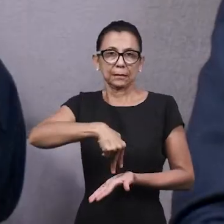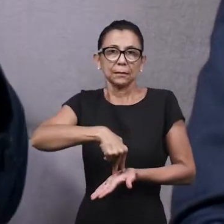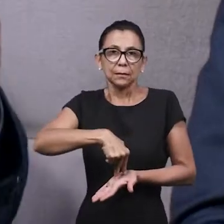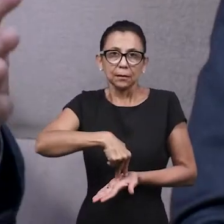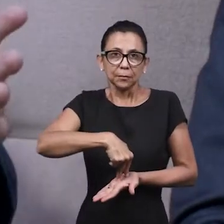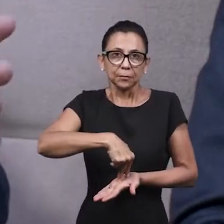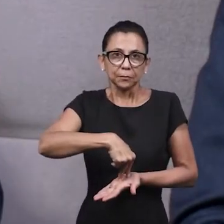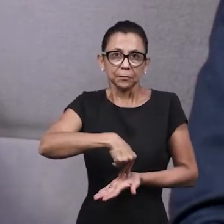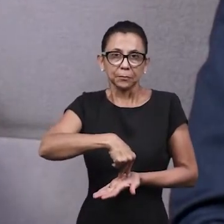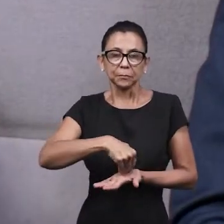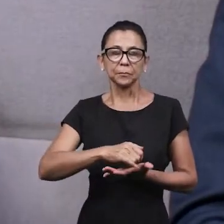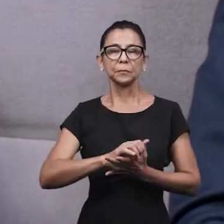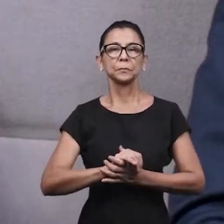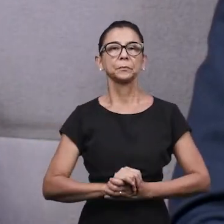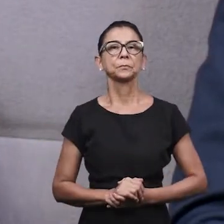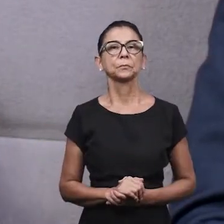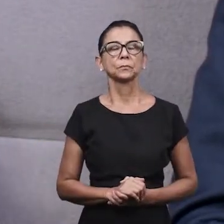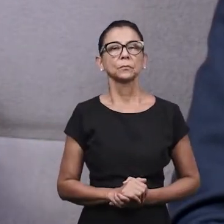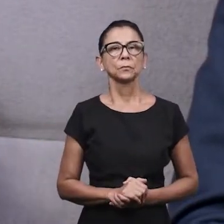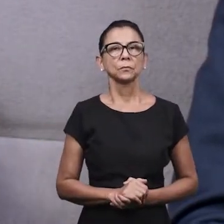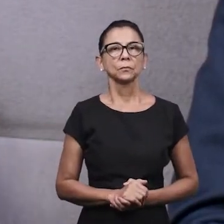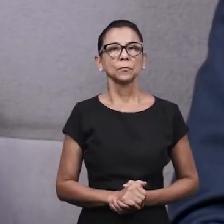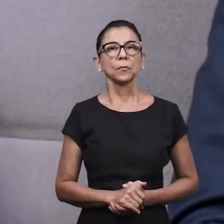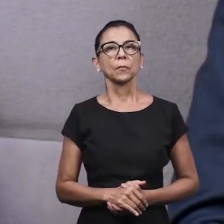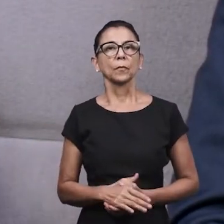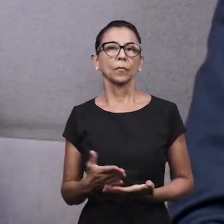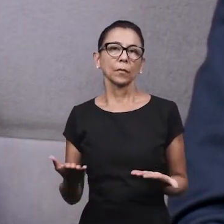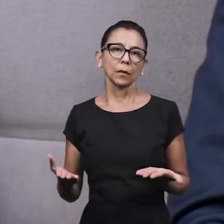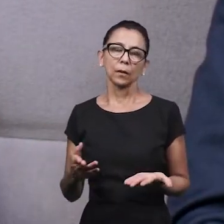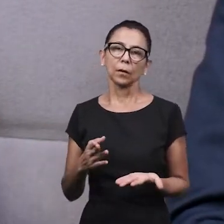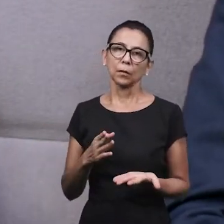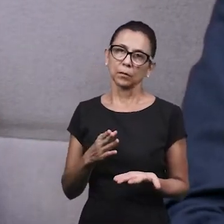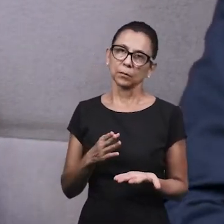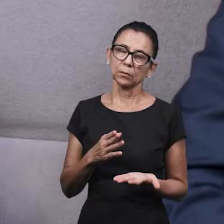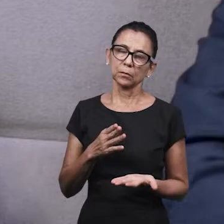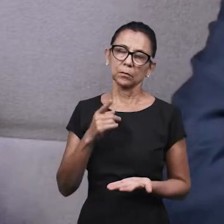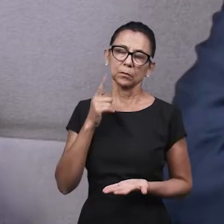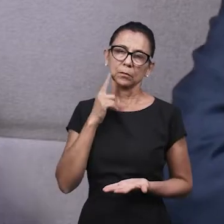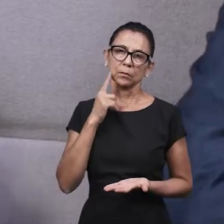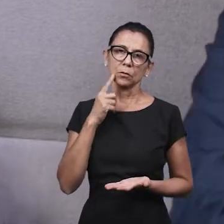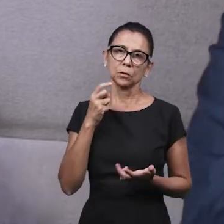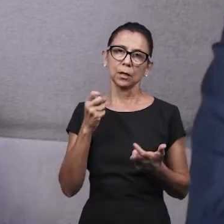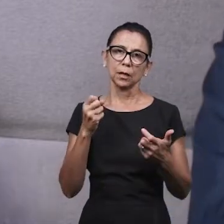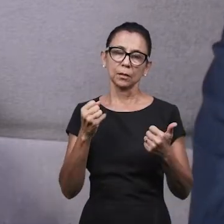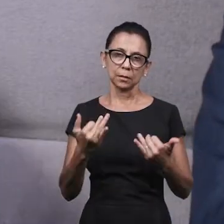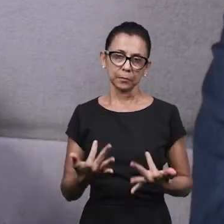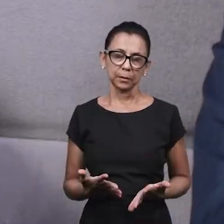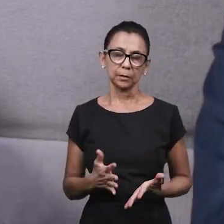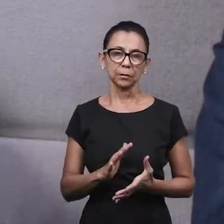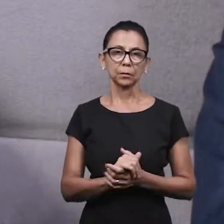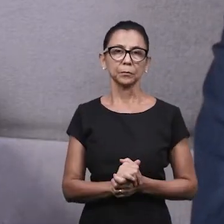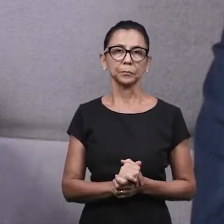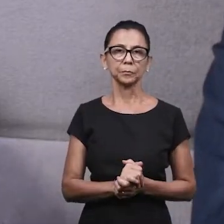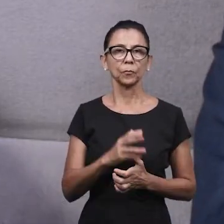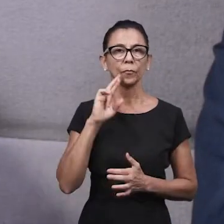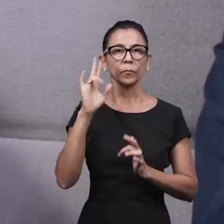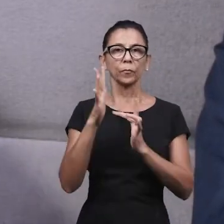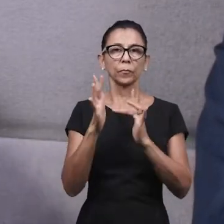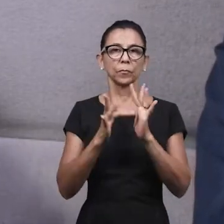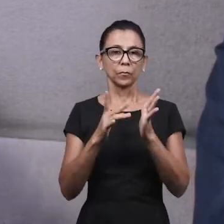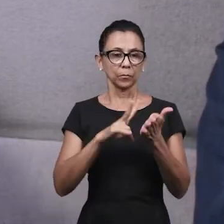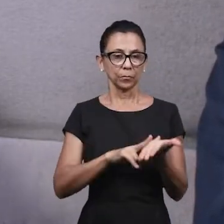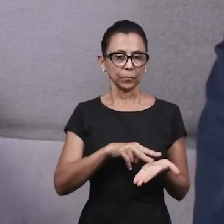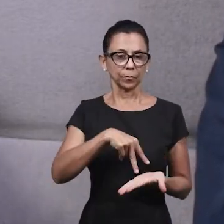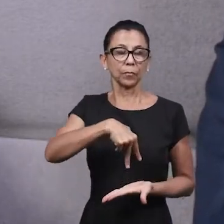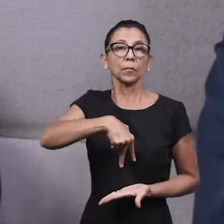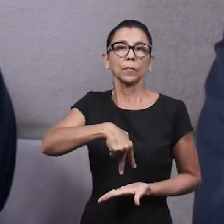la résurrection du Seigneur Jésus. En vérité, nous avons déjà commenté ici, la résurrection du Seigneur Jésus a été la